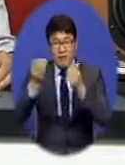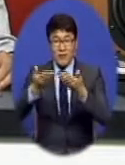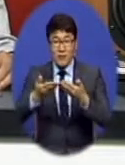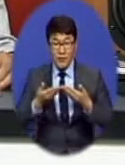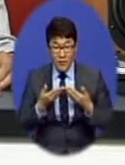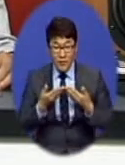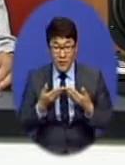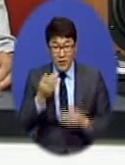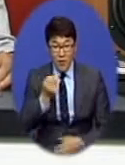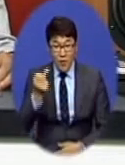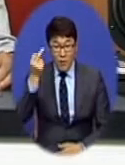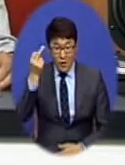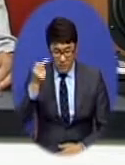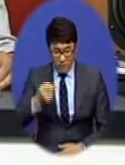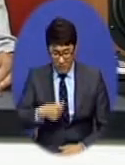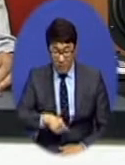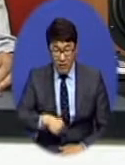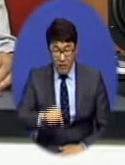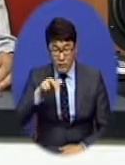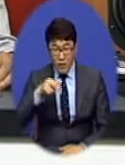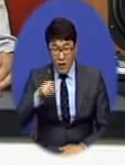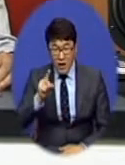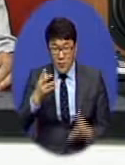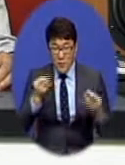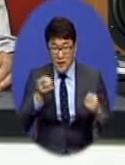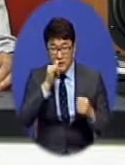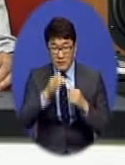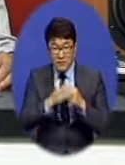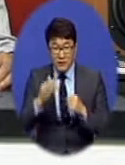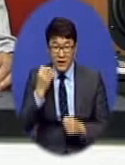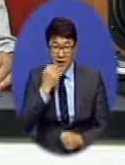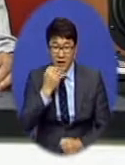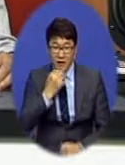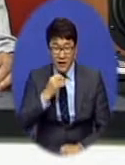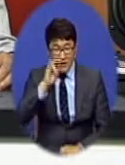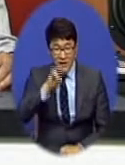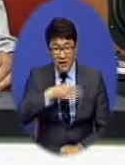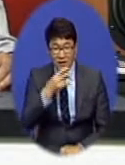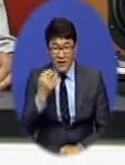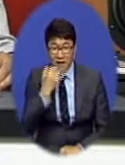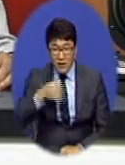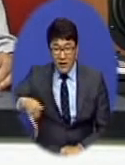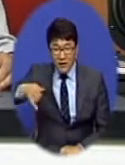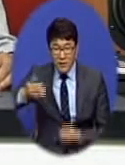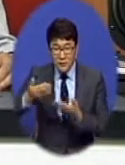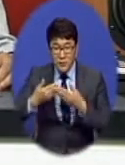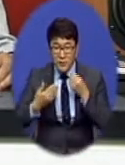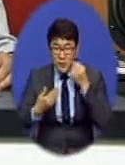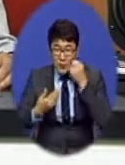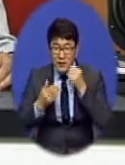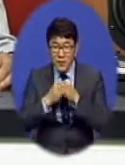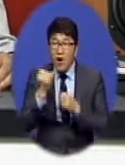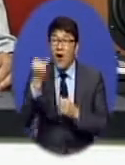네. 오빠도 이렇게 자식 조카들이 많고 그러니까 자주색 가방을 들질 못해갖고 언니 쓰던